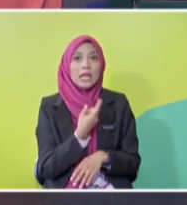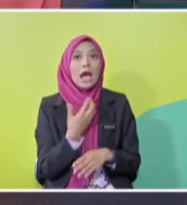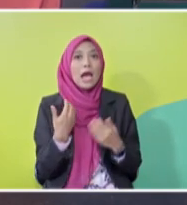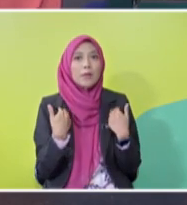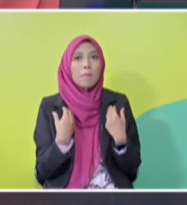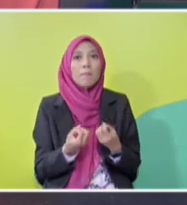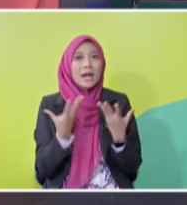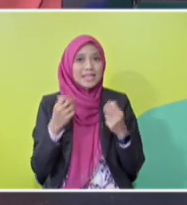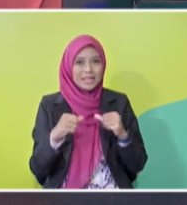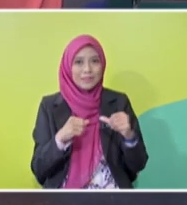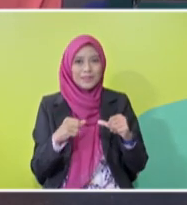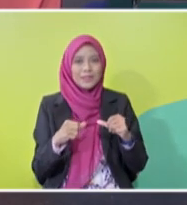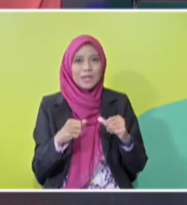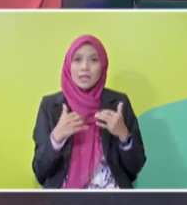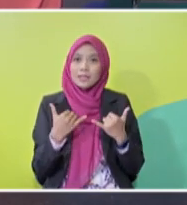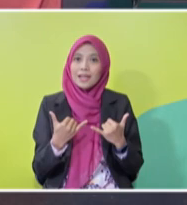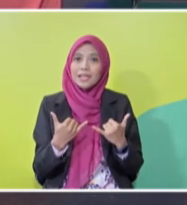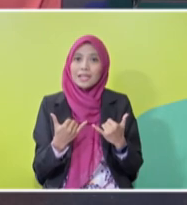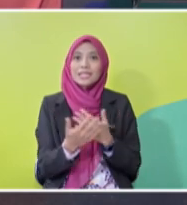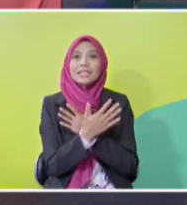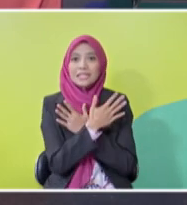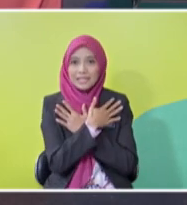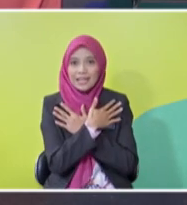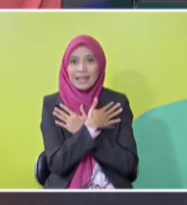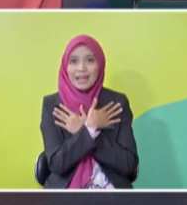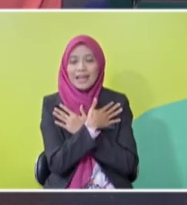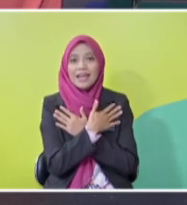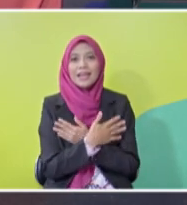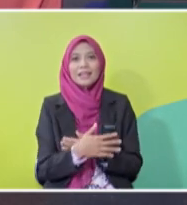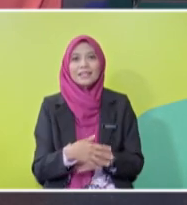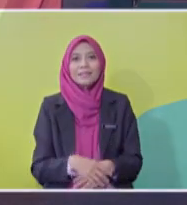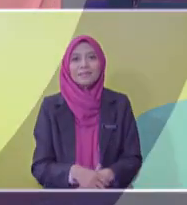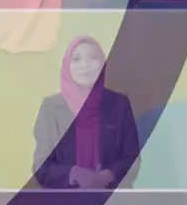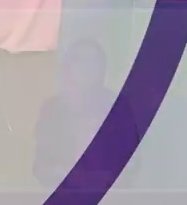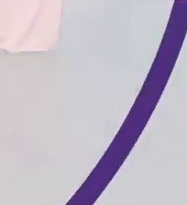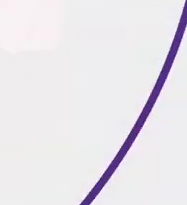jadi kita teruskan bersama kami tentunya dalam diri TVM